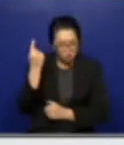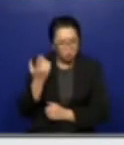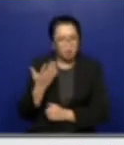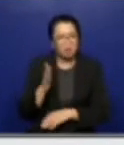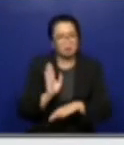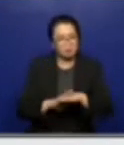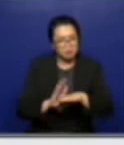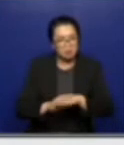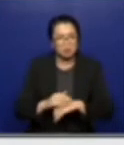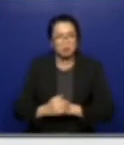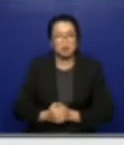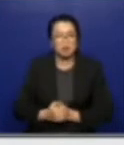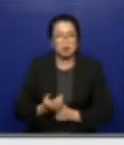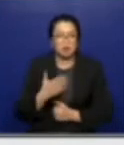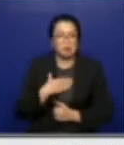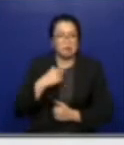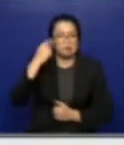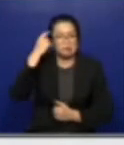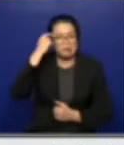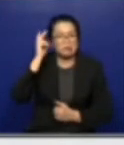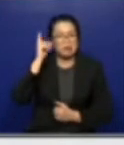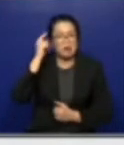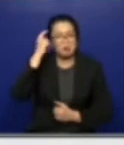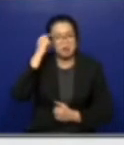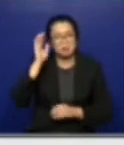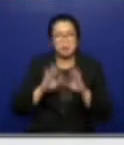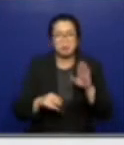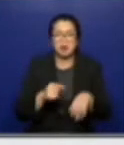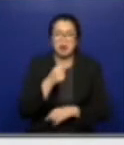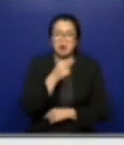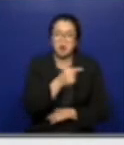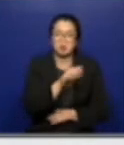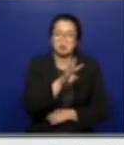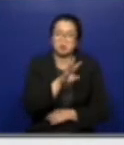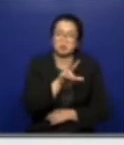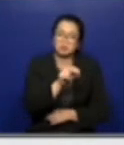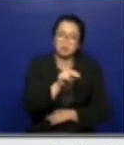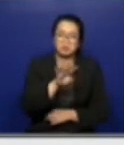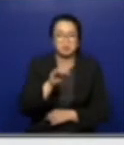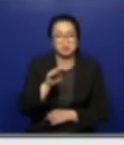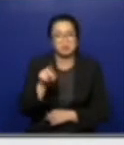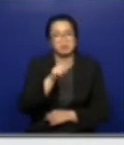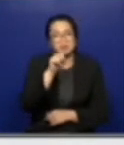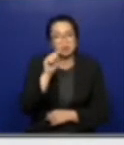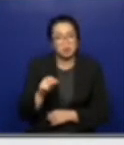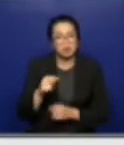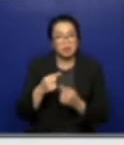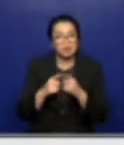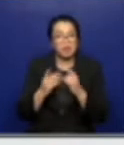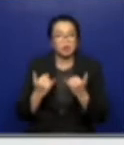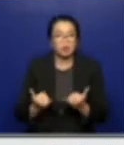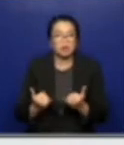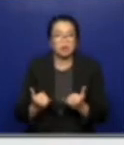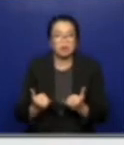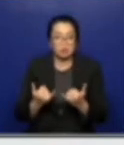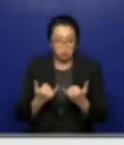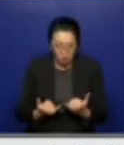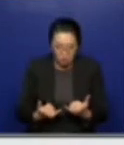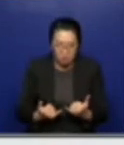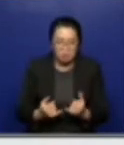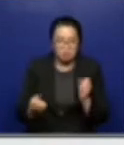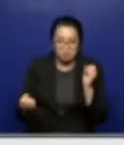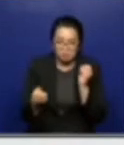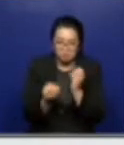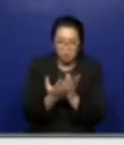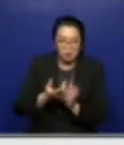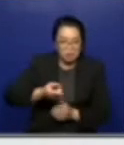แรกเราคาดการว่าในข่าวคาดการว่าลบ 30% 40% แต่ผมต้องบอกเลยครับตอนนี้มาถึงณเวลานี้ก